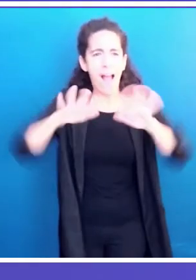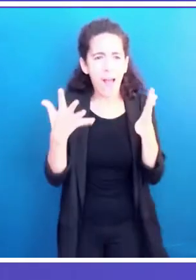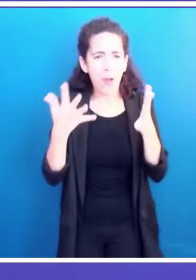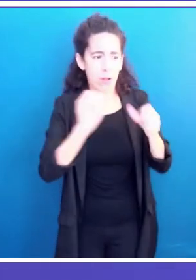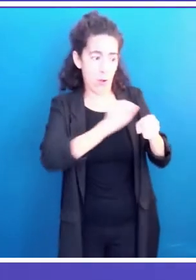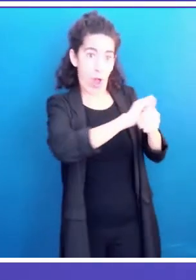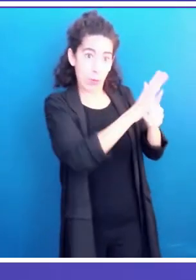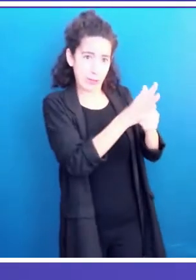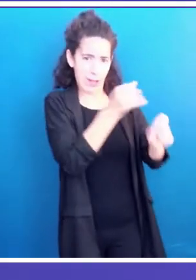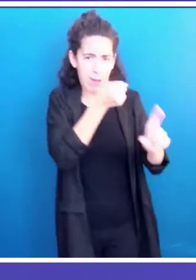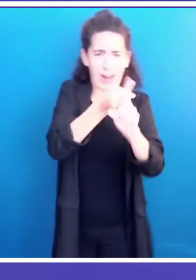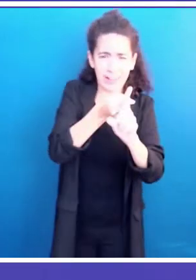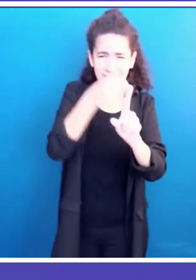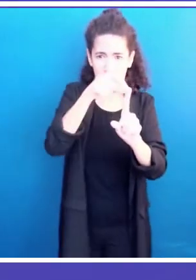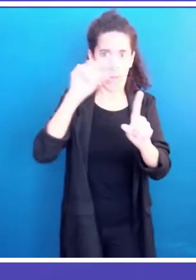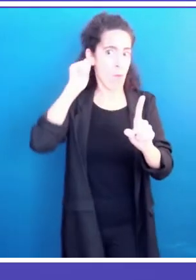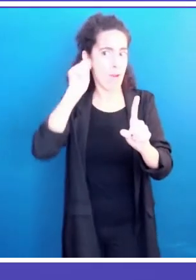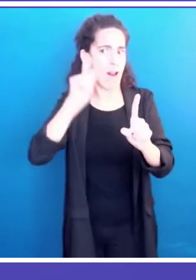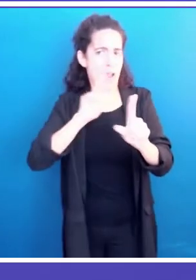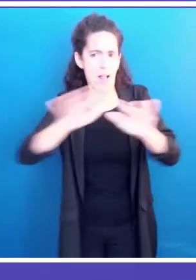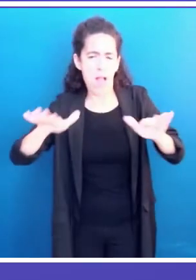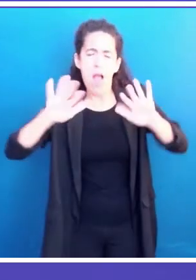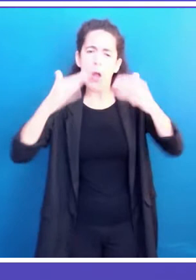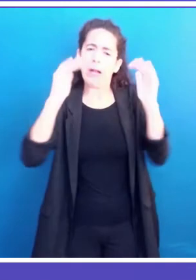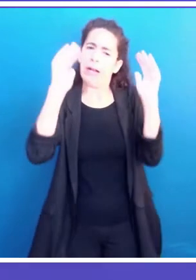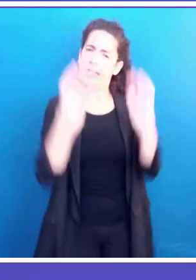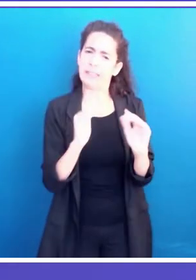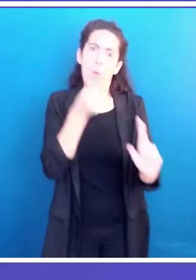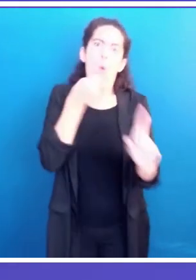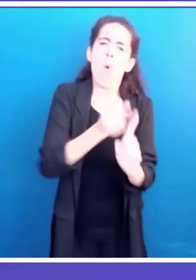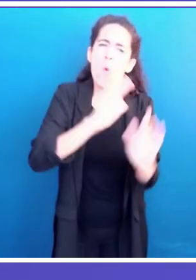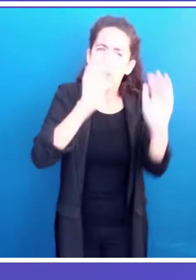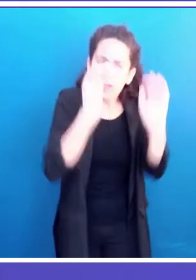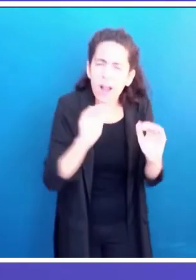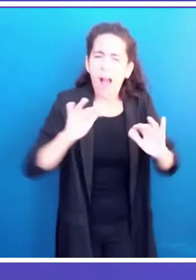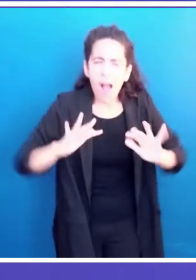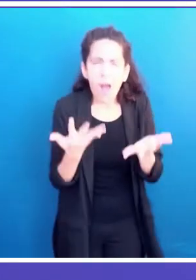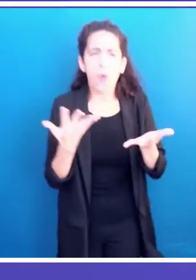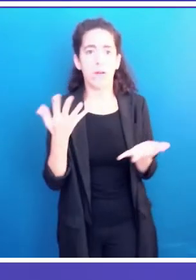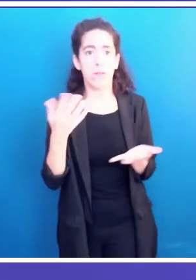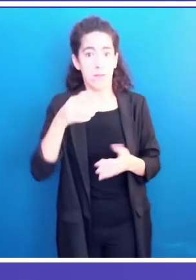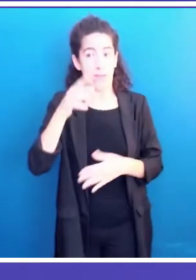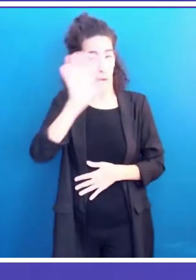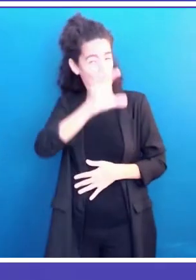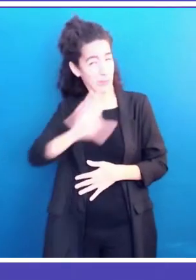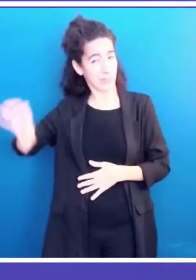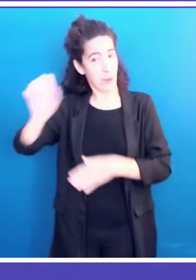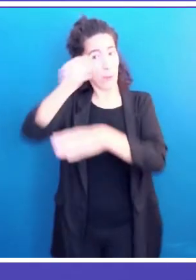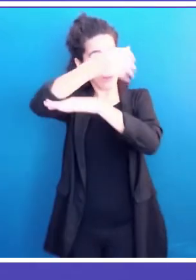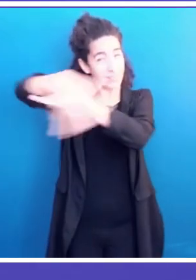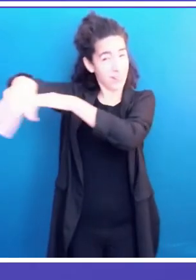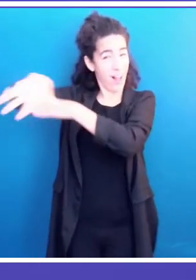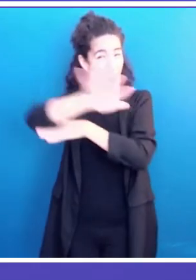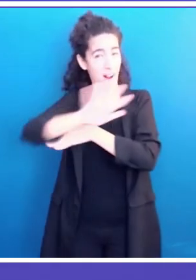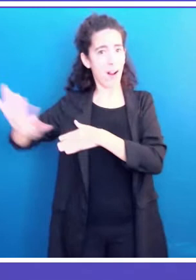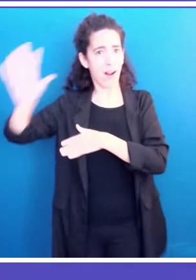اليورو متوسط أن تقوم بالتشبيك بين بعضها البعض لتحسين العمل حتى بعد الأزمة؟ أنه